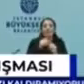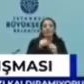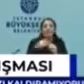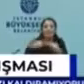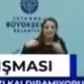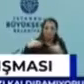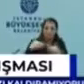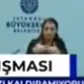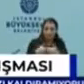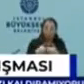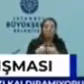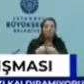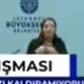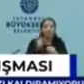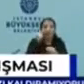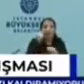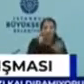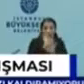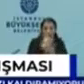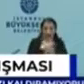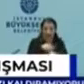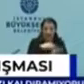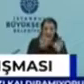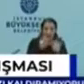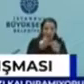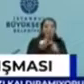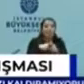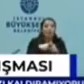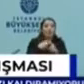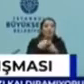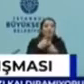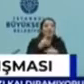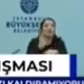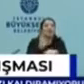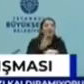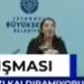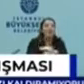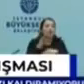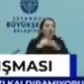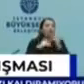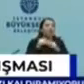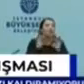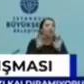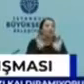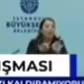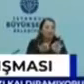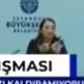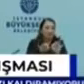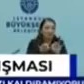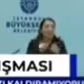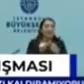geçti. Bizzat kendi başlattığınız, projesini yaptırıp